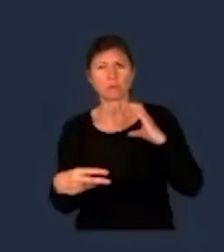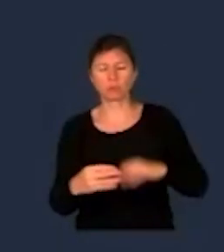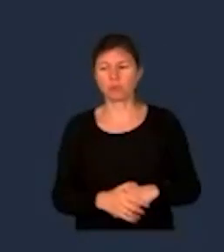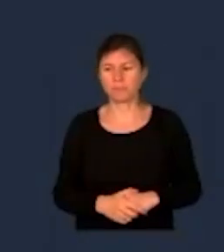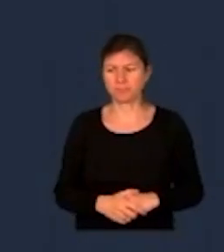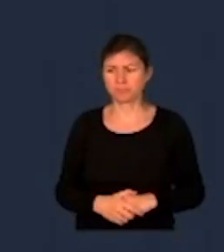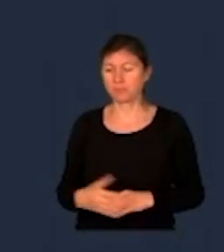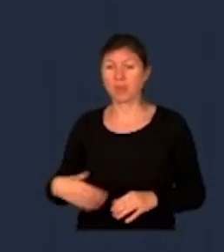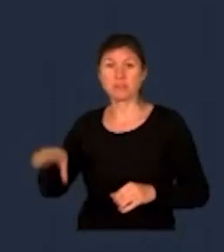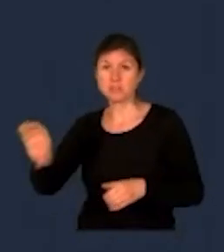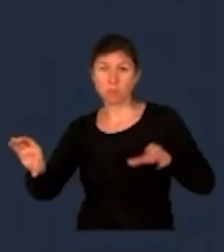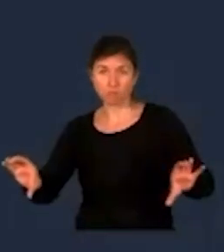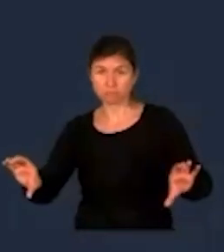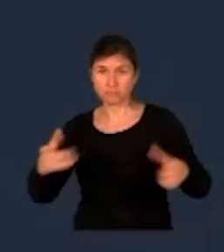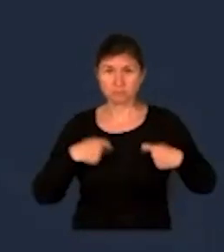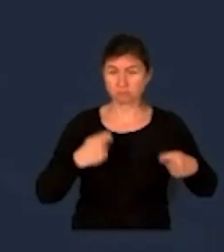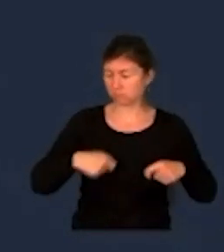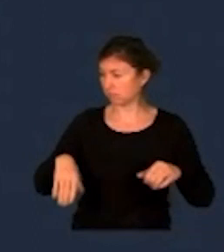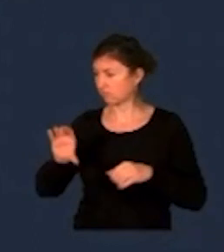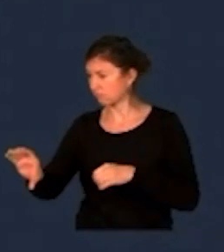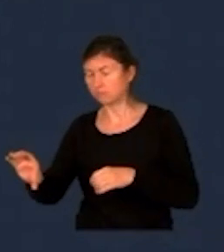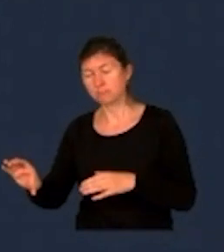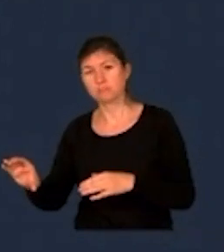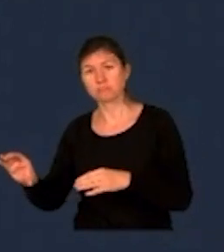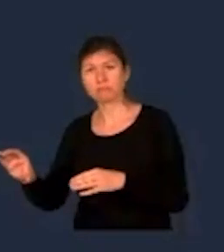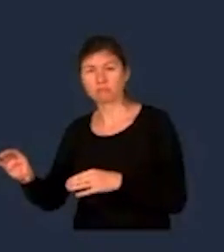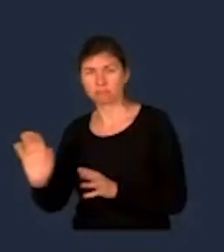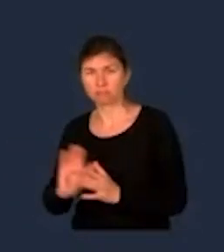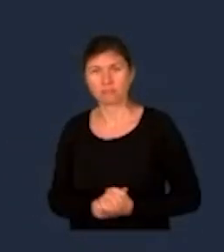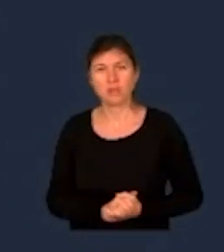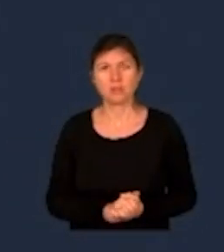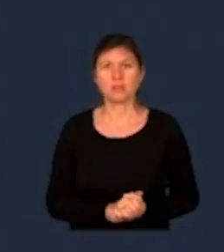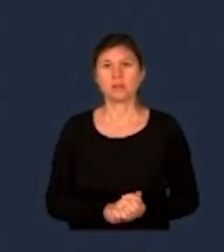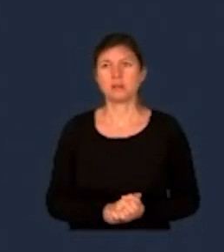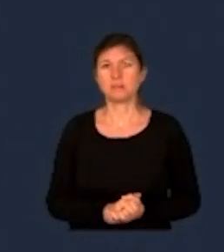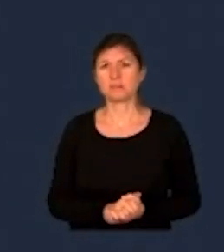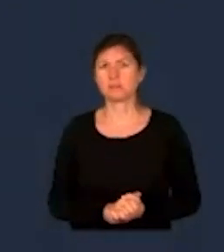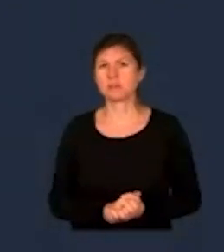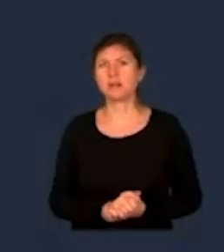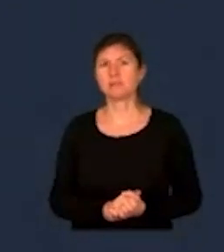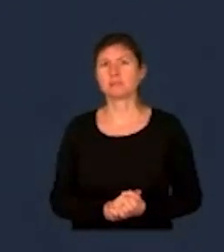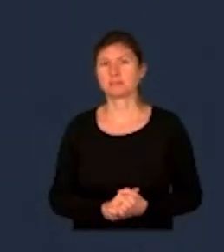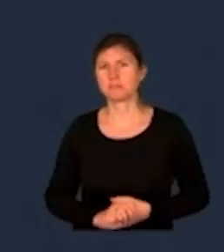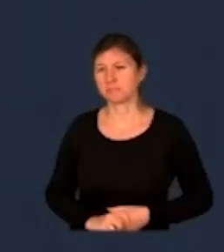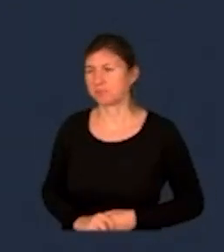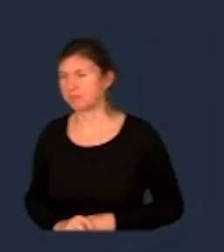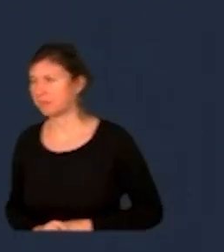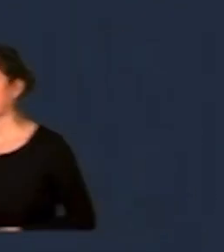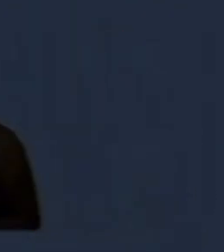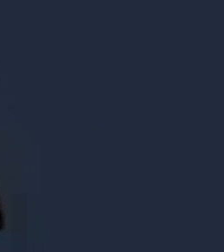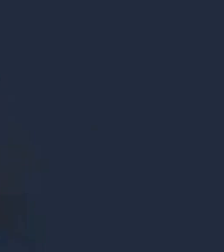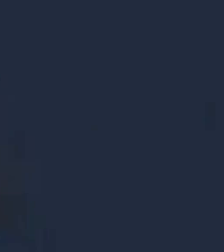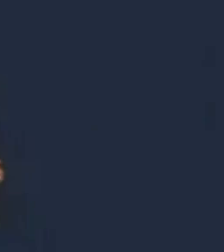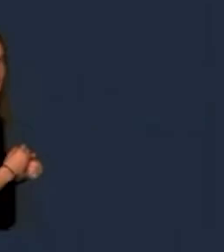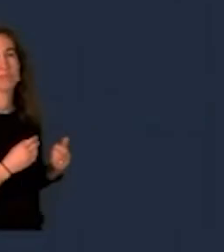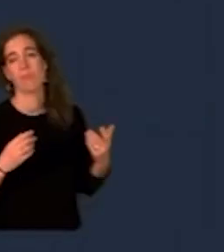milliard 400 millions hors dette est fait Ader prenons un instant pour réfléchir à ces montants colossaux sans cette sans cesse